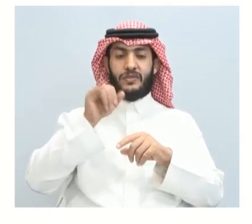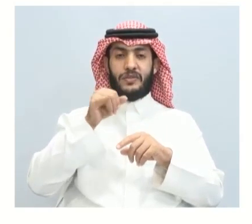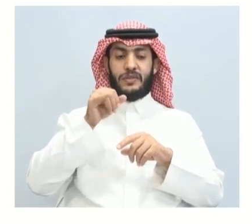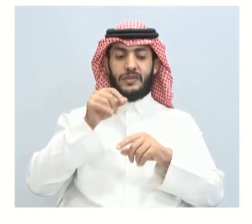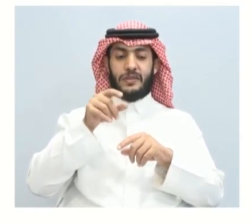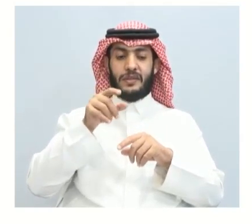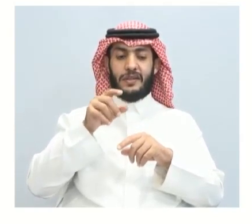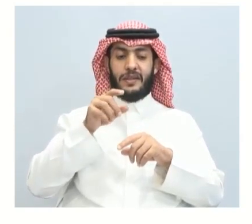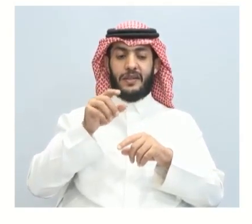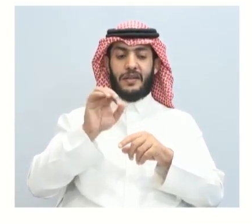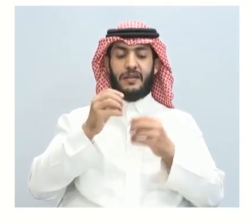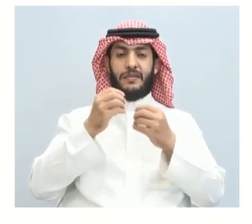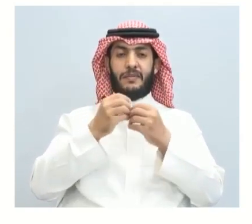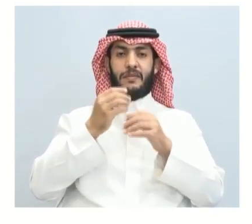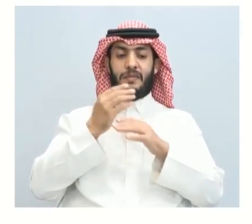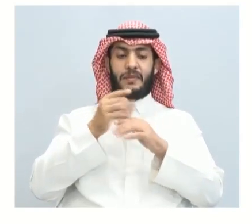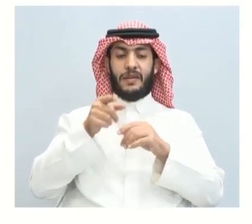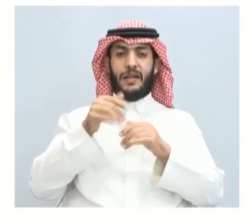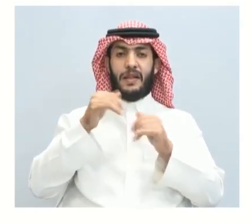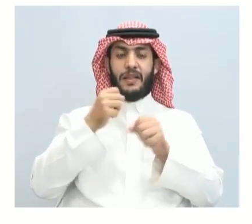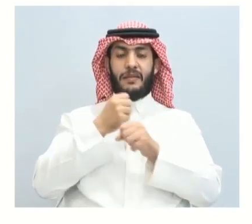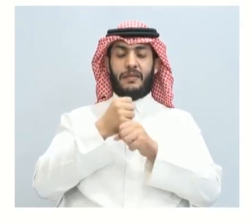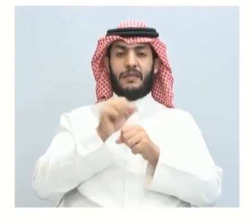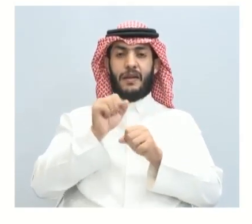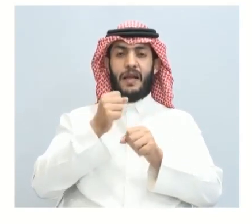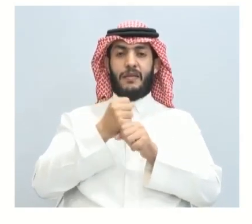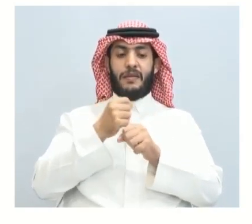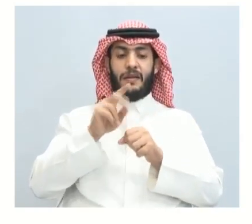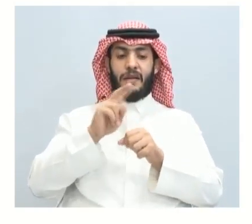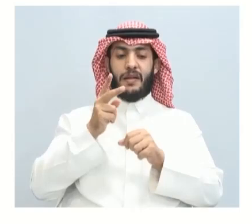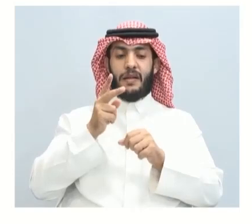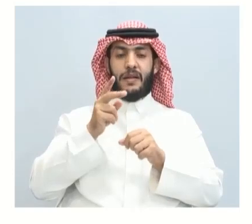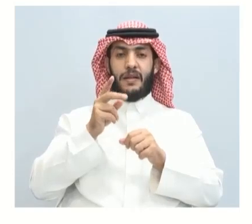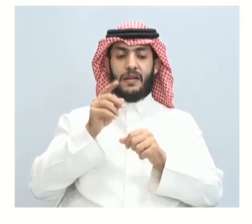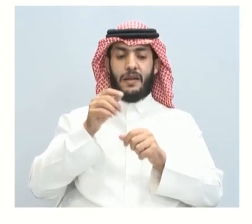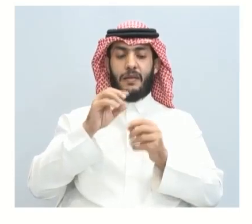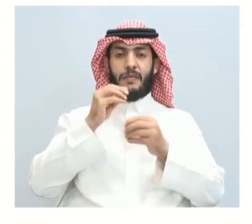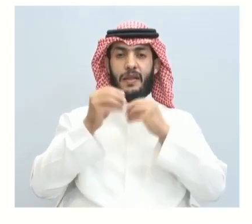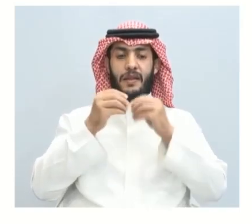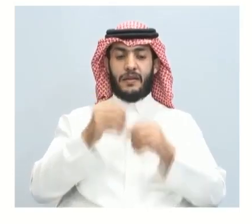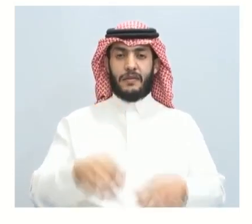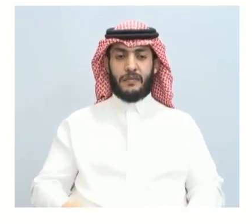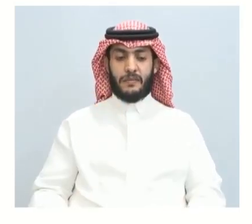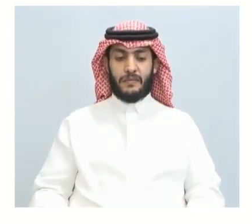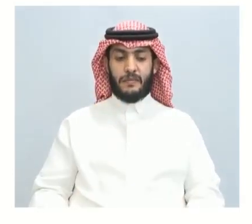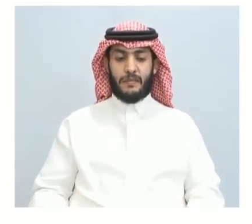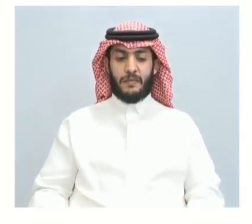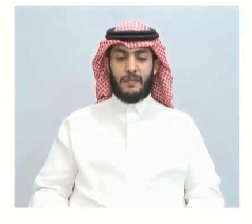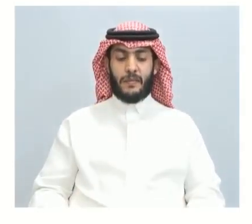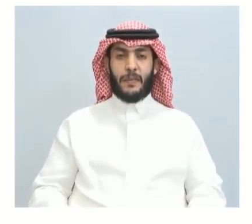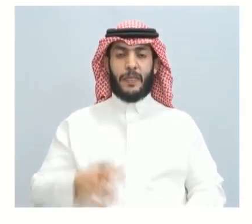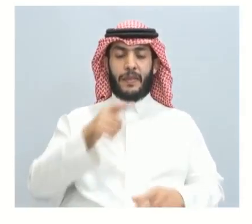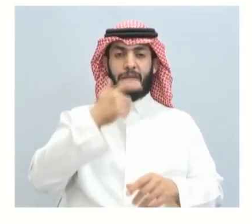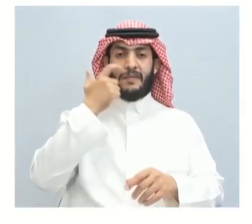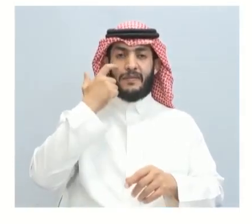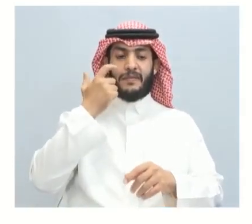او اف لاكس فهذه العمليه تعتبر عمليه غير ابداليه عمليه غير ابداليه فلازم